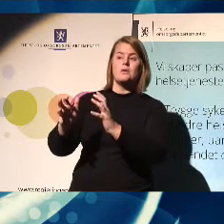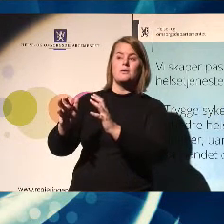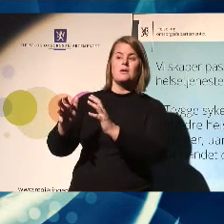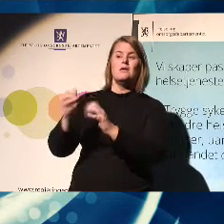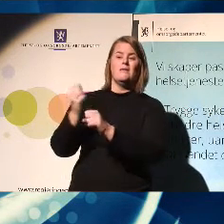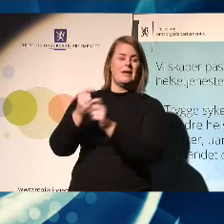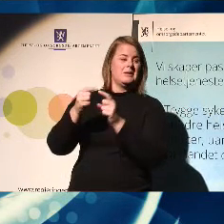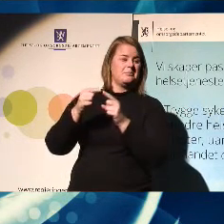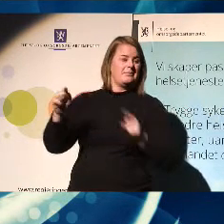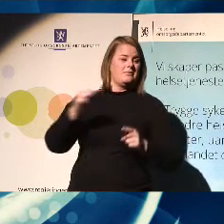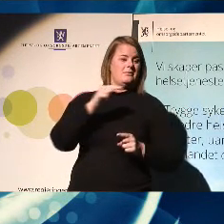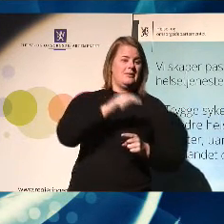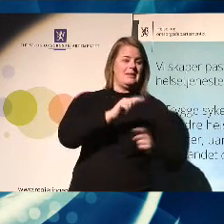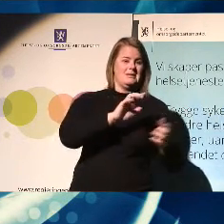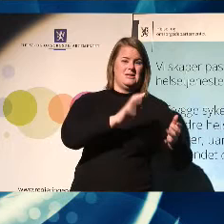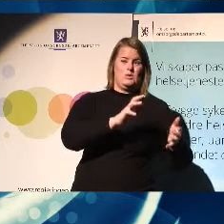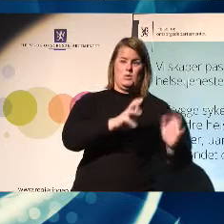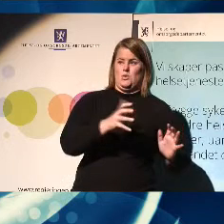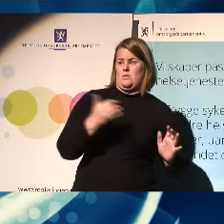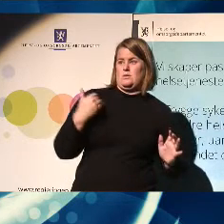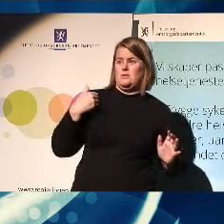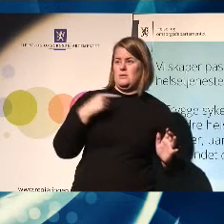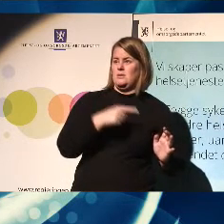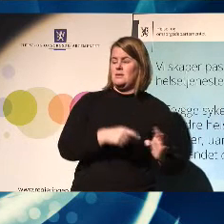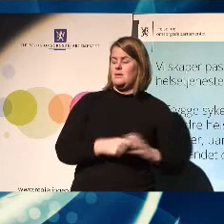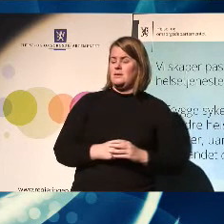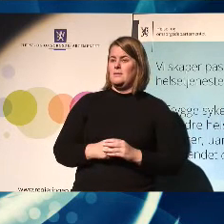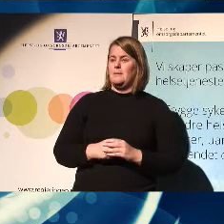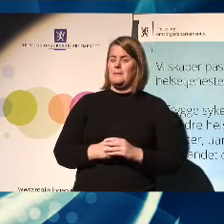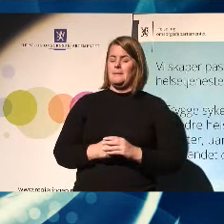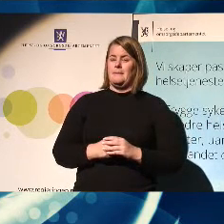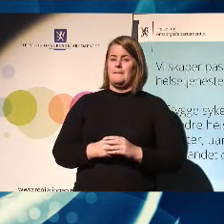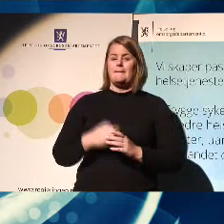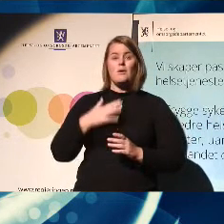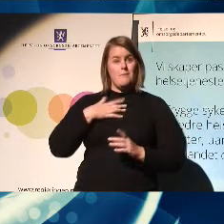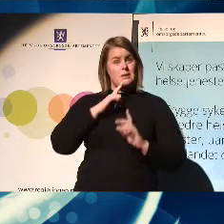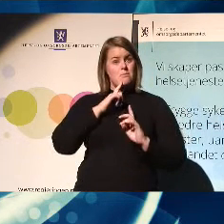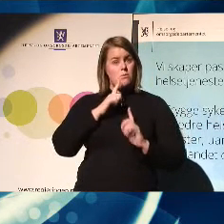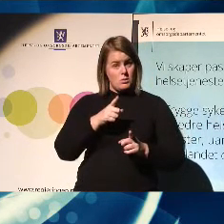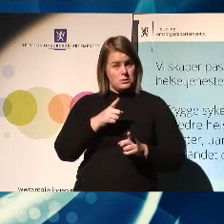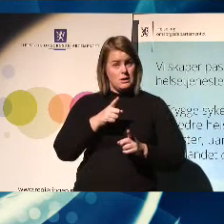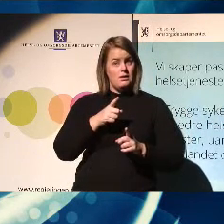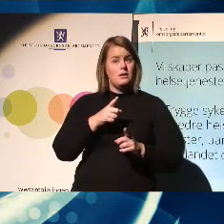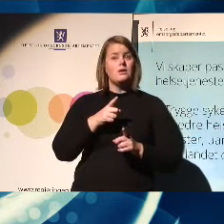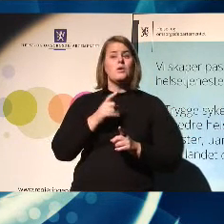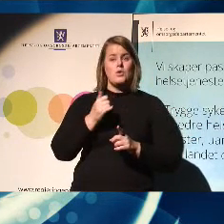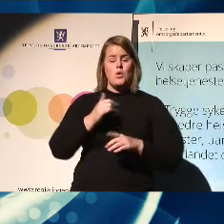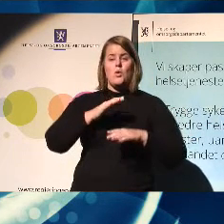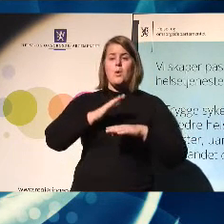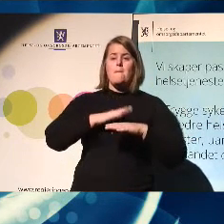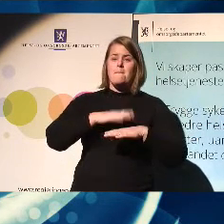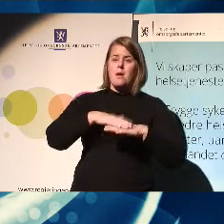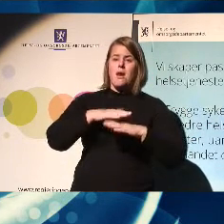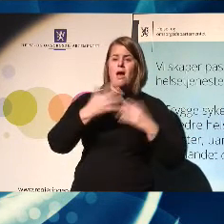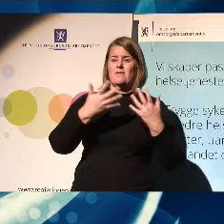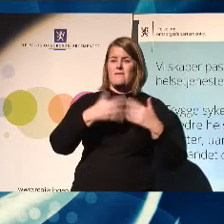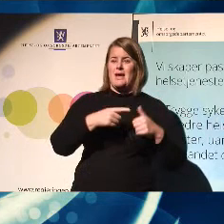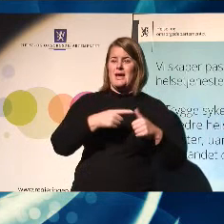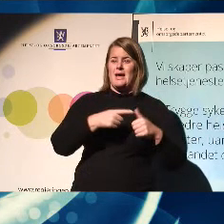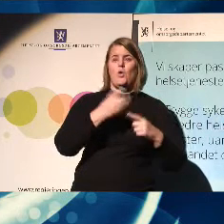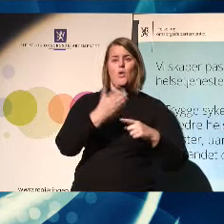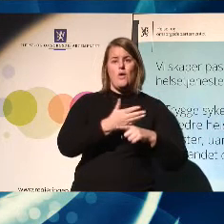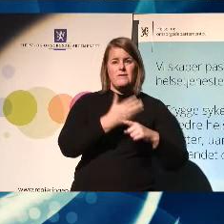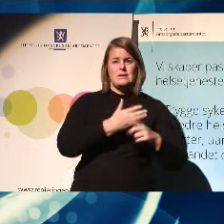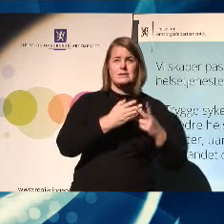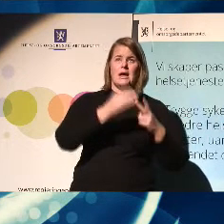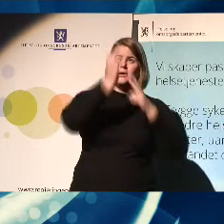lik den situasjonen vi har vært i. Og min påstand som jobber med dette jo at planverk og øvelser,